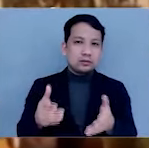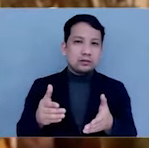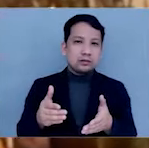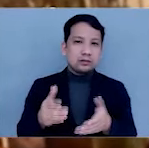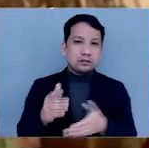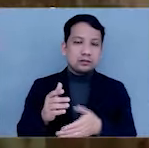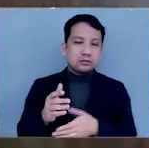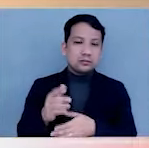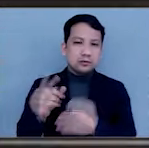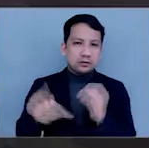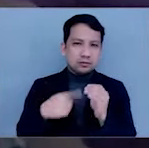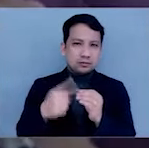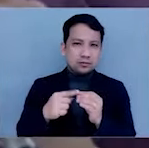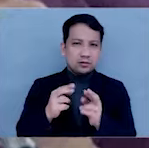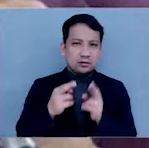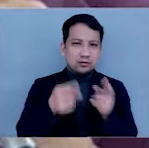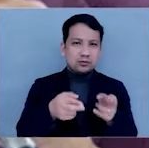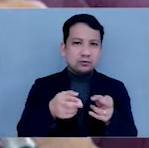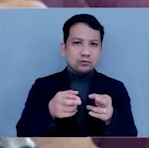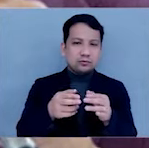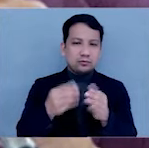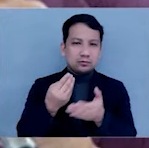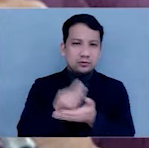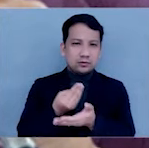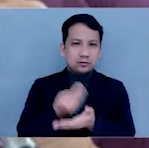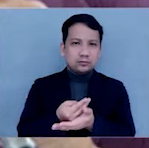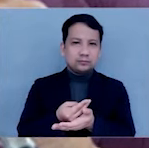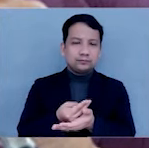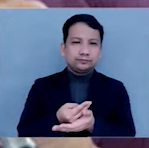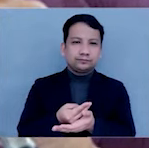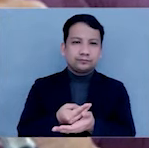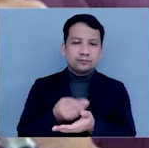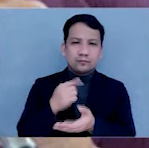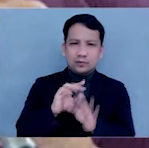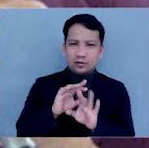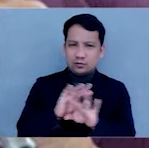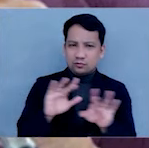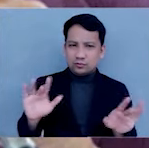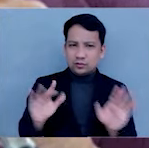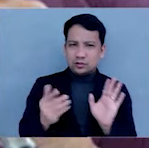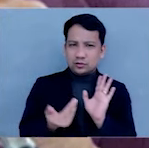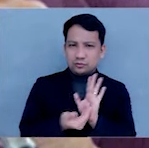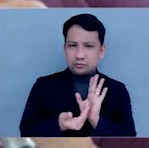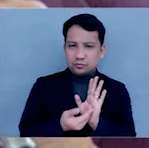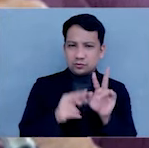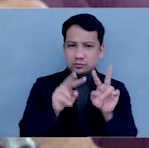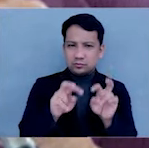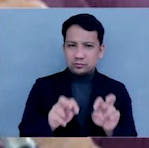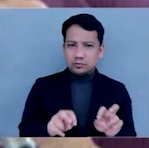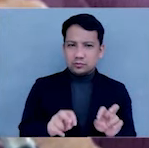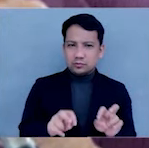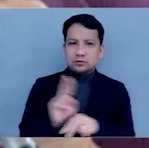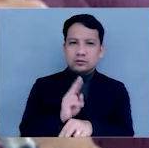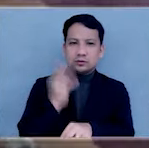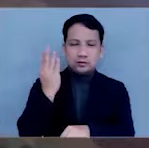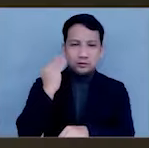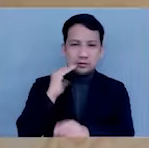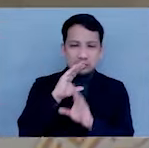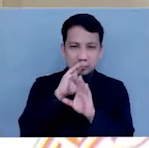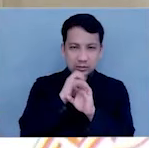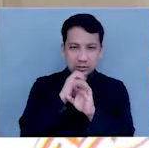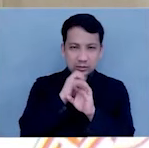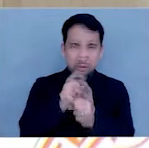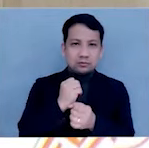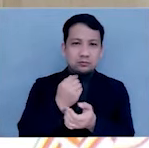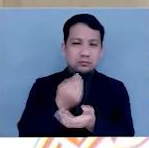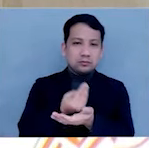umano'y reward money. Liit ni Attorney Salvador Panelo, walang basihan para imbestigahan ang paggasta noon ng intel funds ng palasyo.